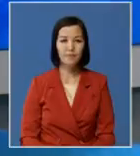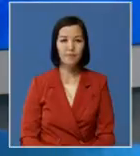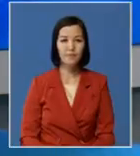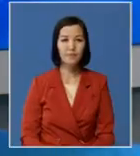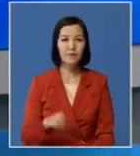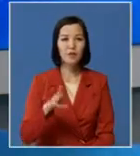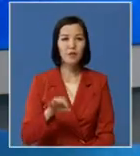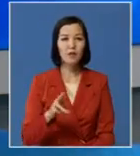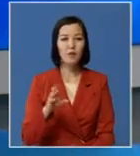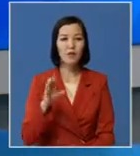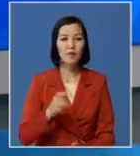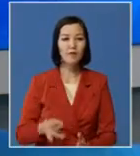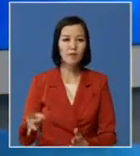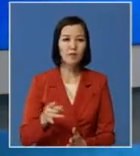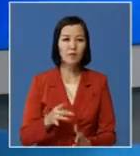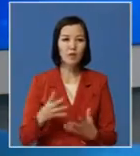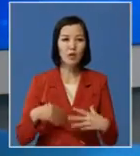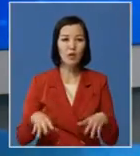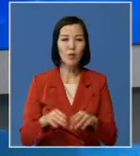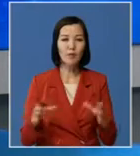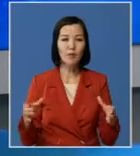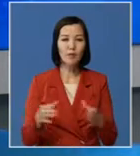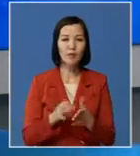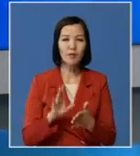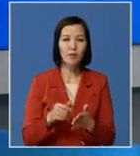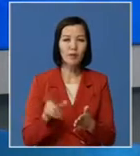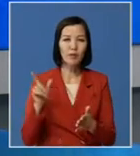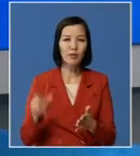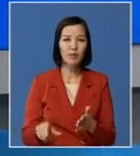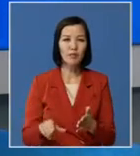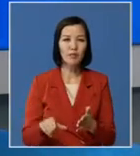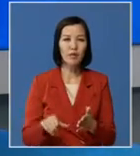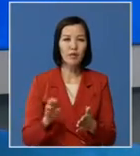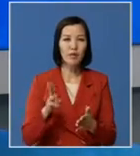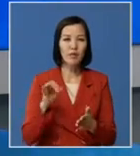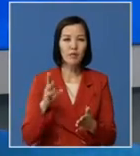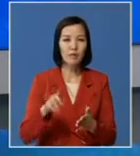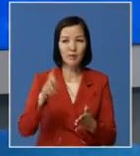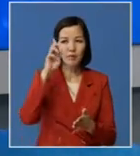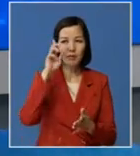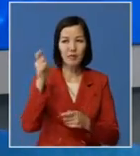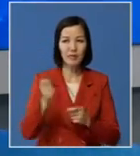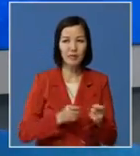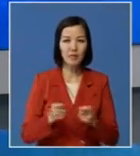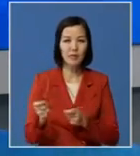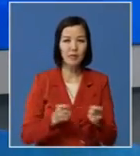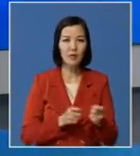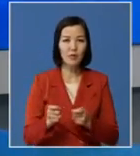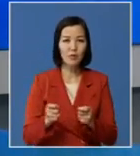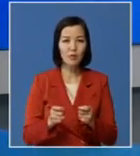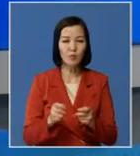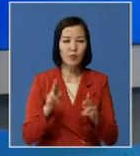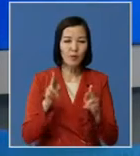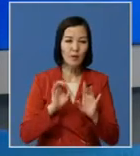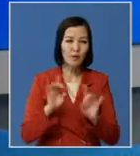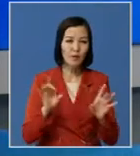Қасым Жомарт Тоқаевтың республикалық қоғамдық штабының басшысы Мәулен Әшімбаев мемлекеттік басқару жүйесіне байланысты сөз